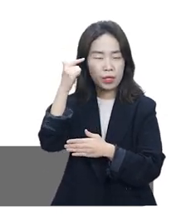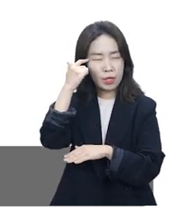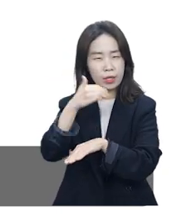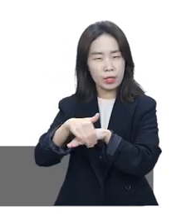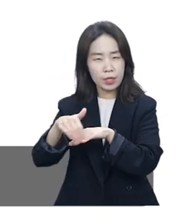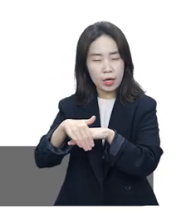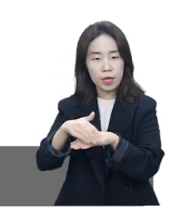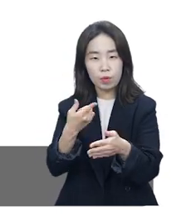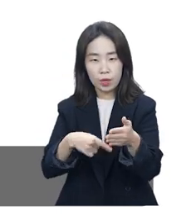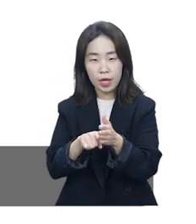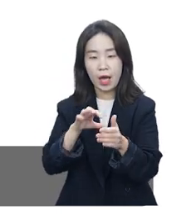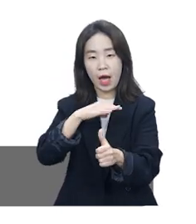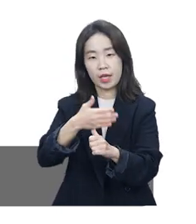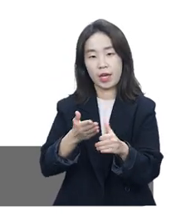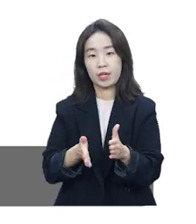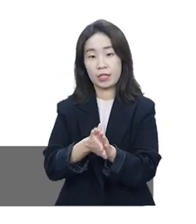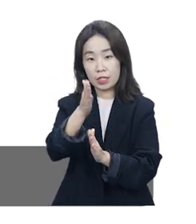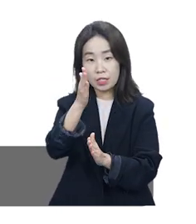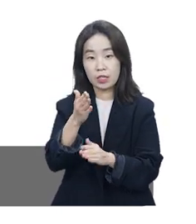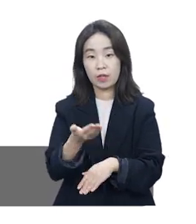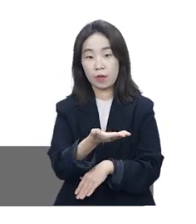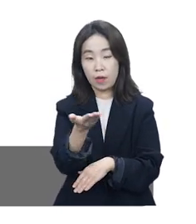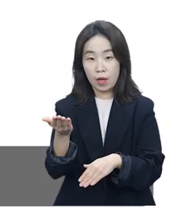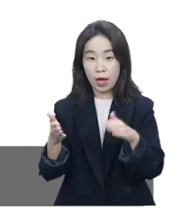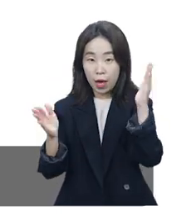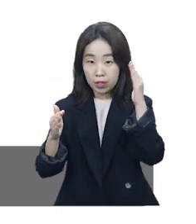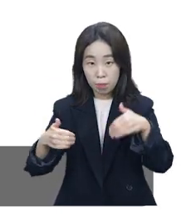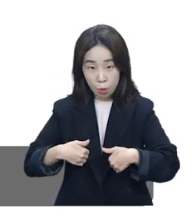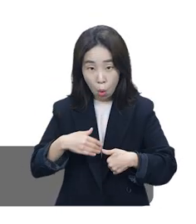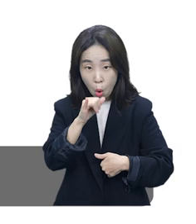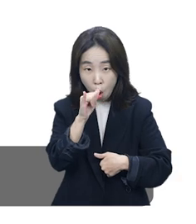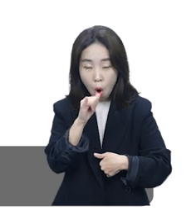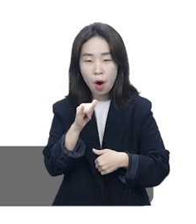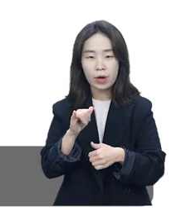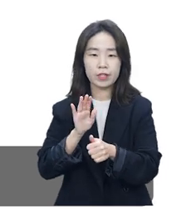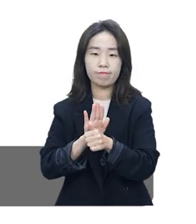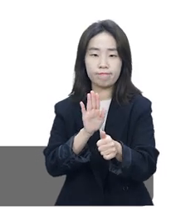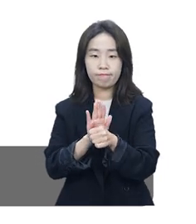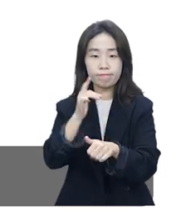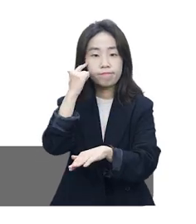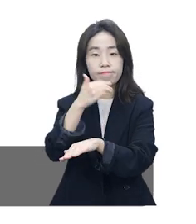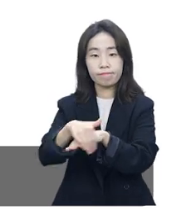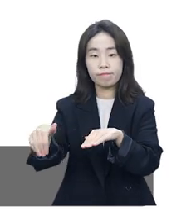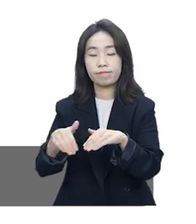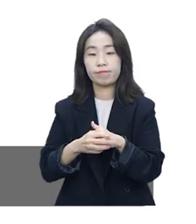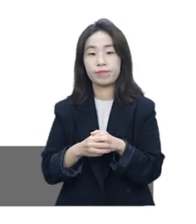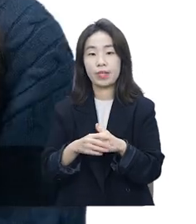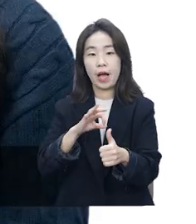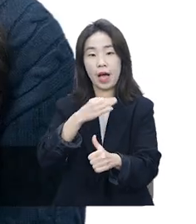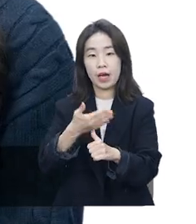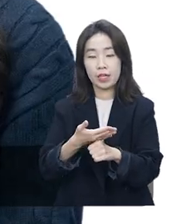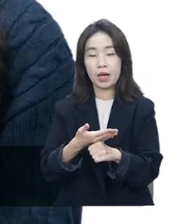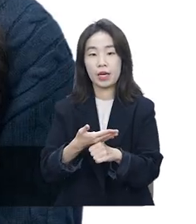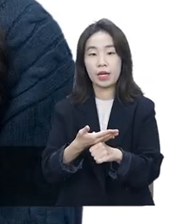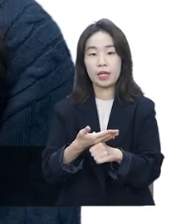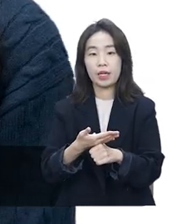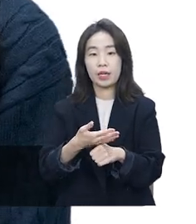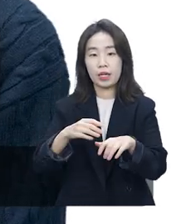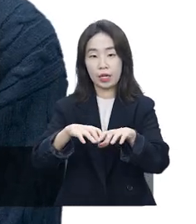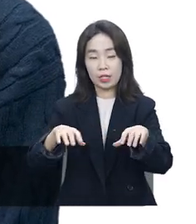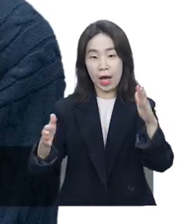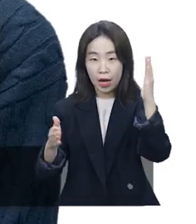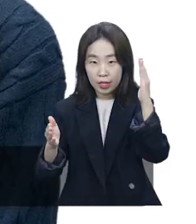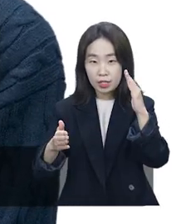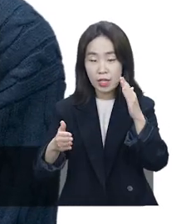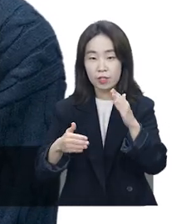행복한 미래를 그려갈 수 있도록 안양시는 학생들이 필요로 하는 부분에 있어 지원을 아끼지 않을 계획입니다. 안양에서